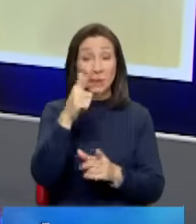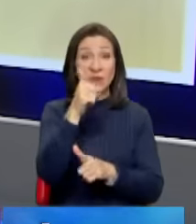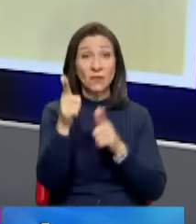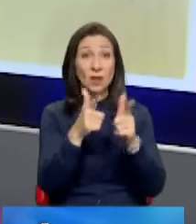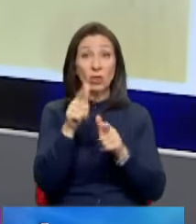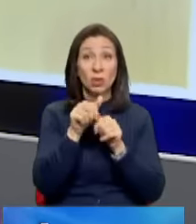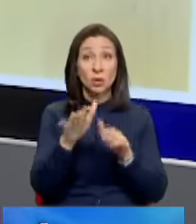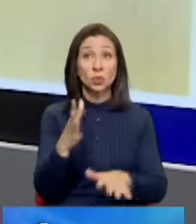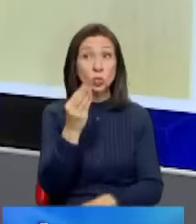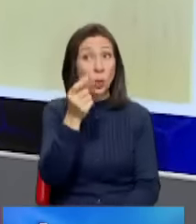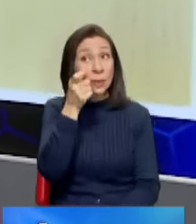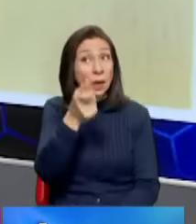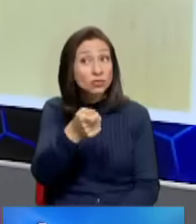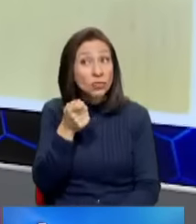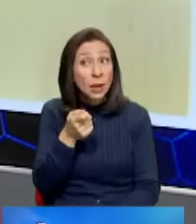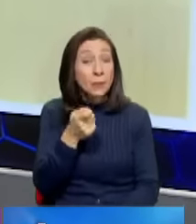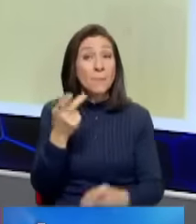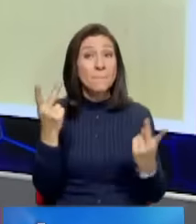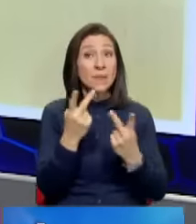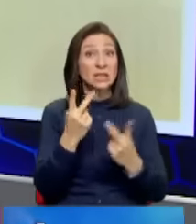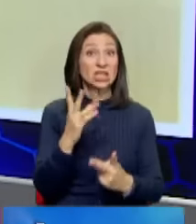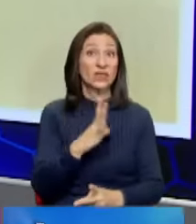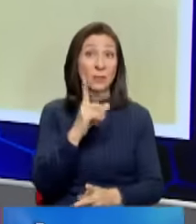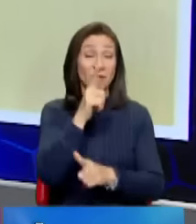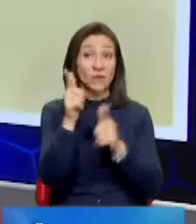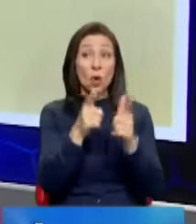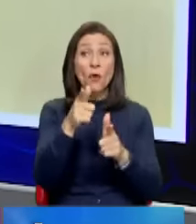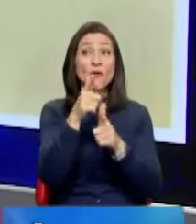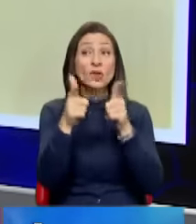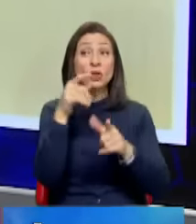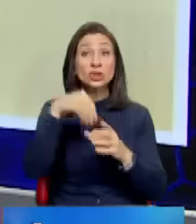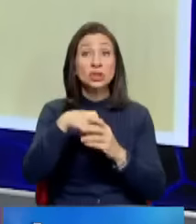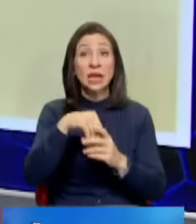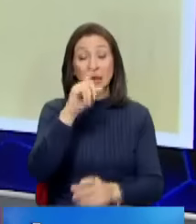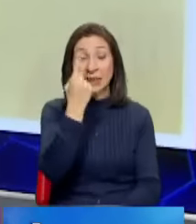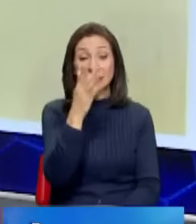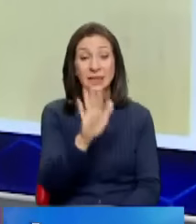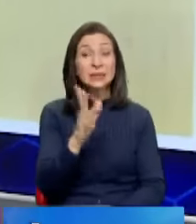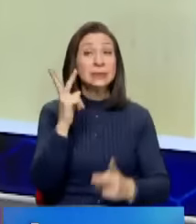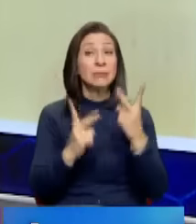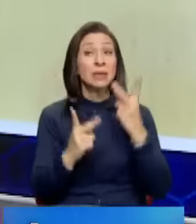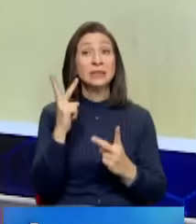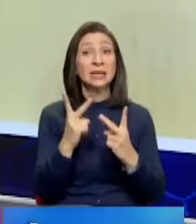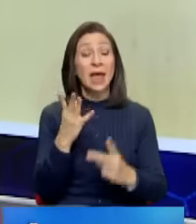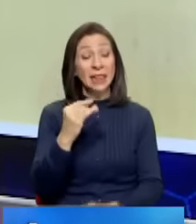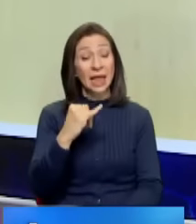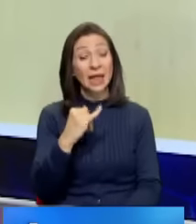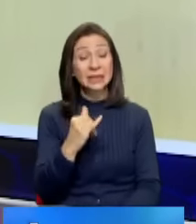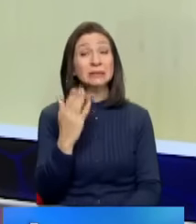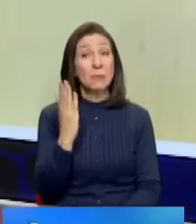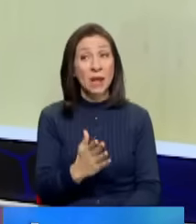video yayınlandı. Çok dikkat çeken, mesaj yüklü bir videoydu. Ve o videoda "yalnız kalırsınız bazen, en yakınınız